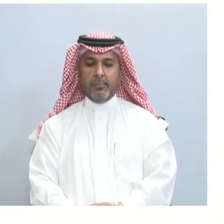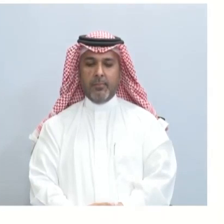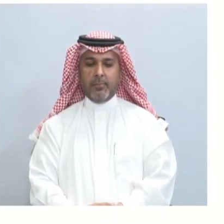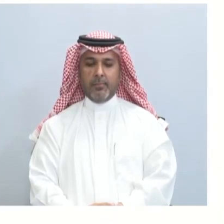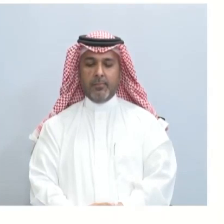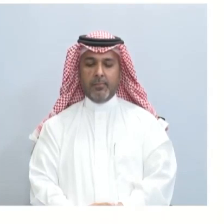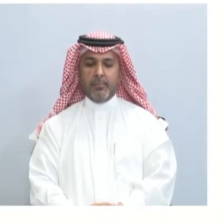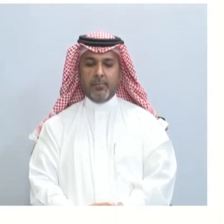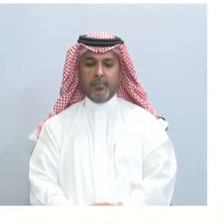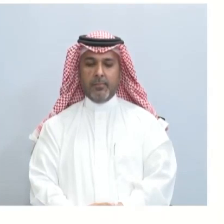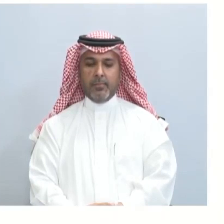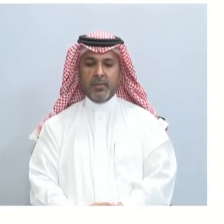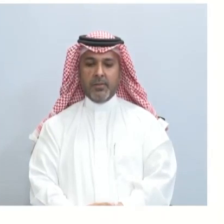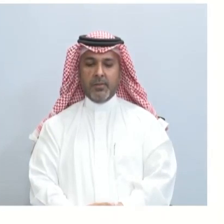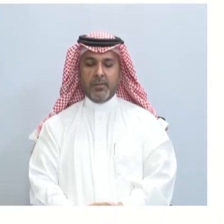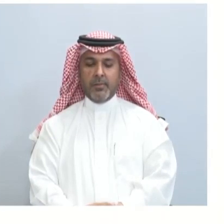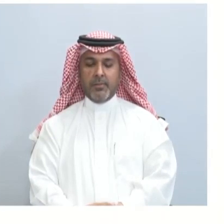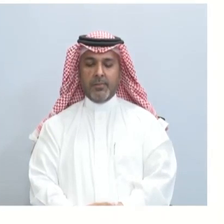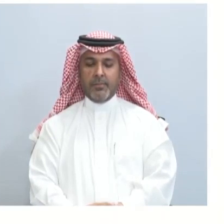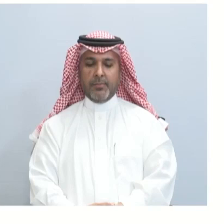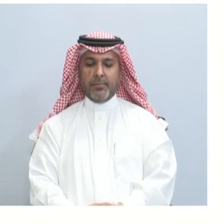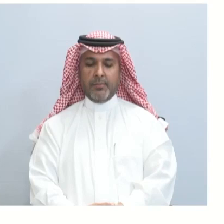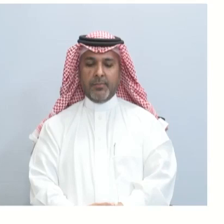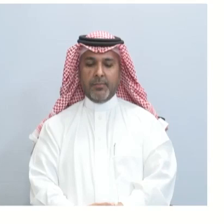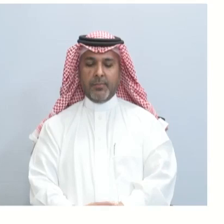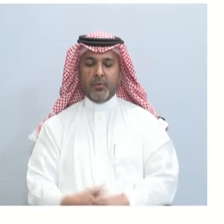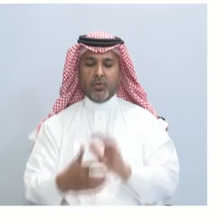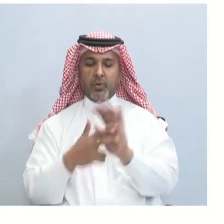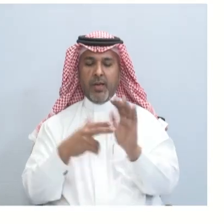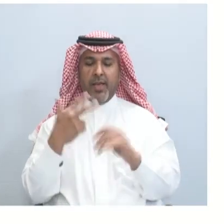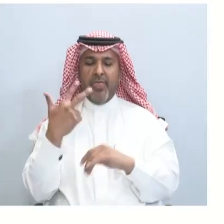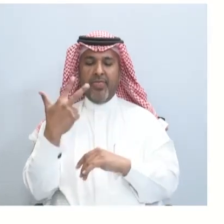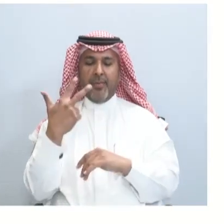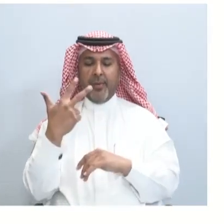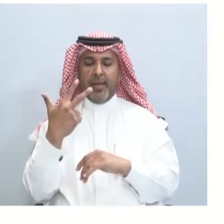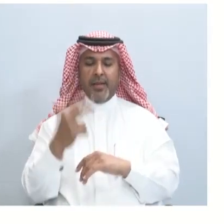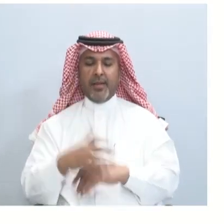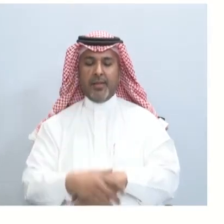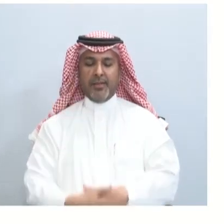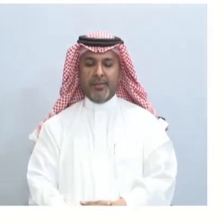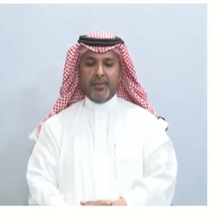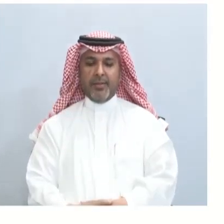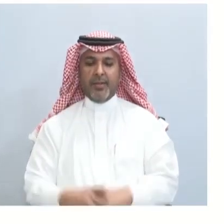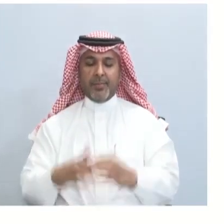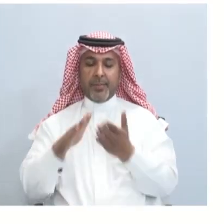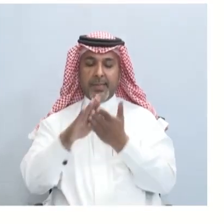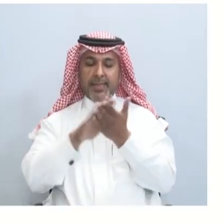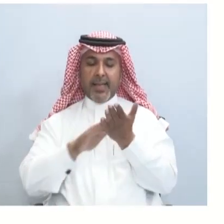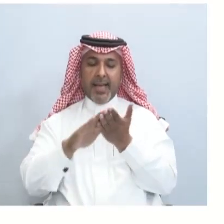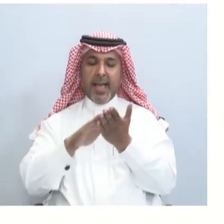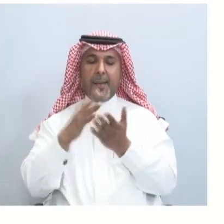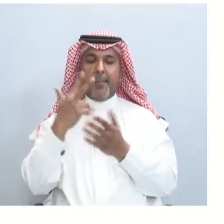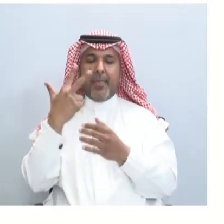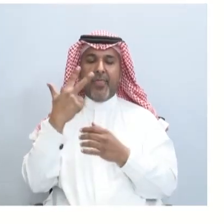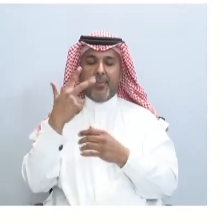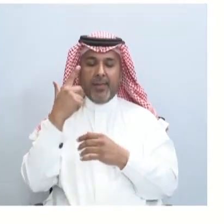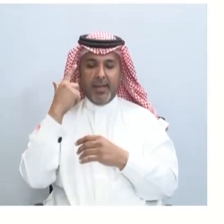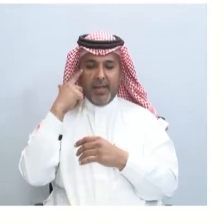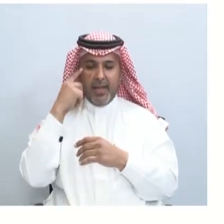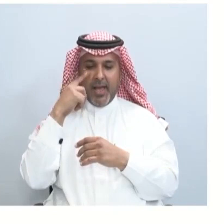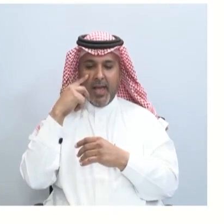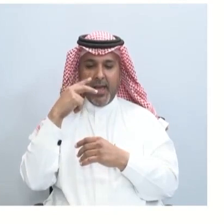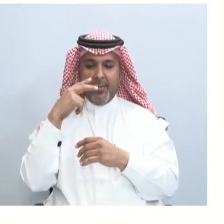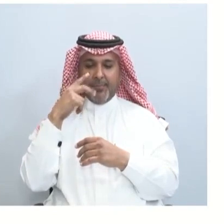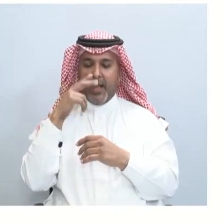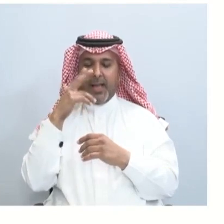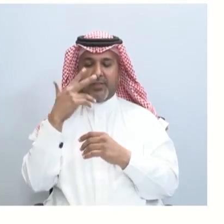الان نبسط نصف ضرب اربعه ضرب اربعه سوف تكون الاجابه تساوي ثمانيه الان مساحه الشكل